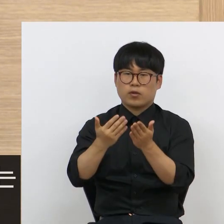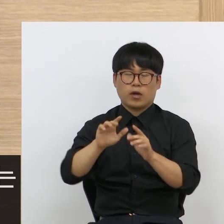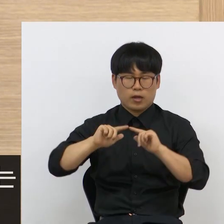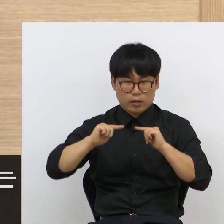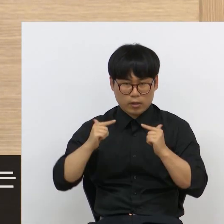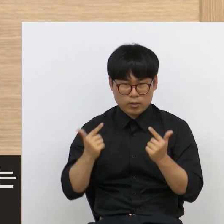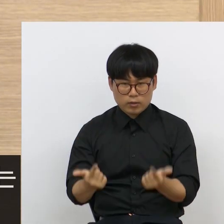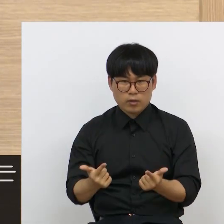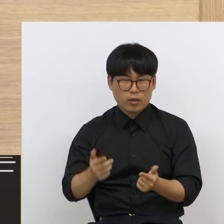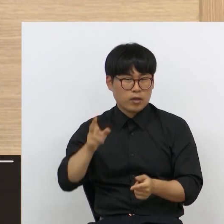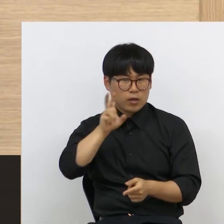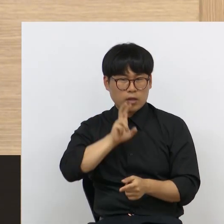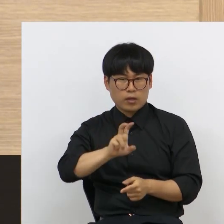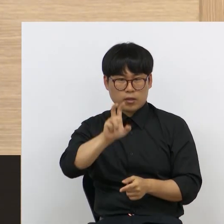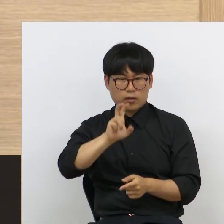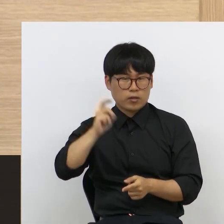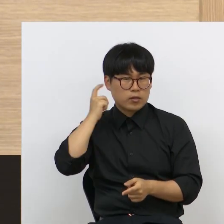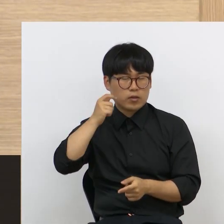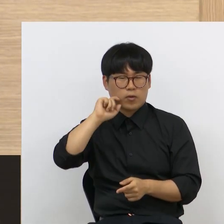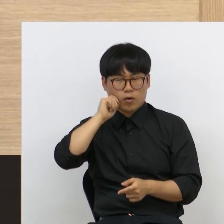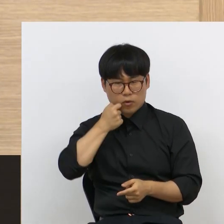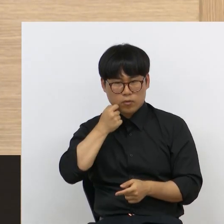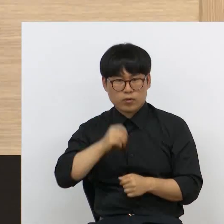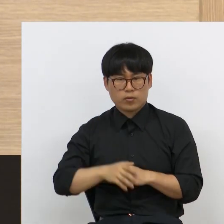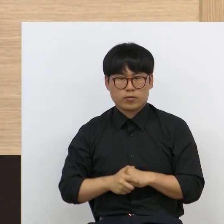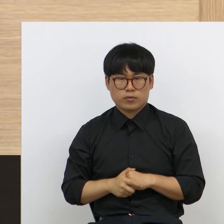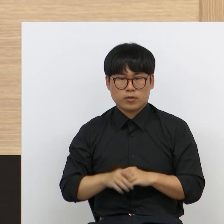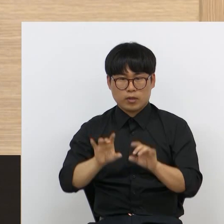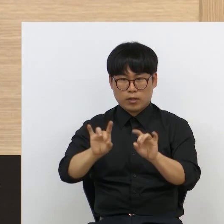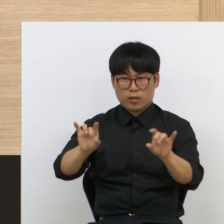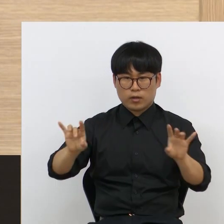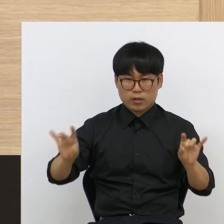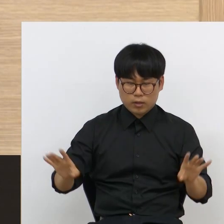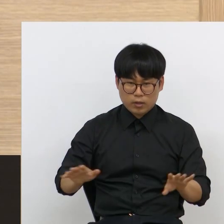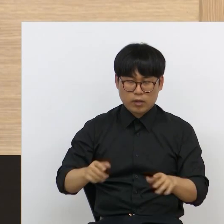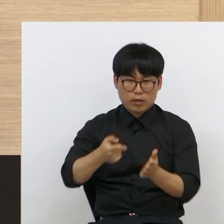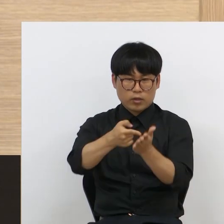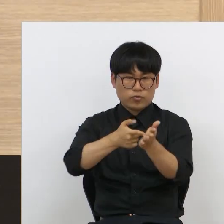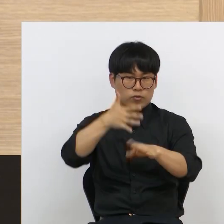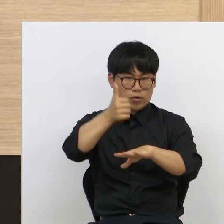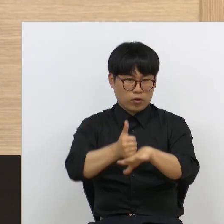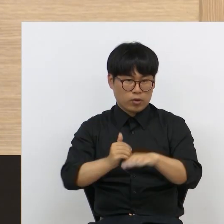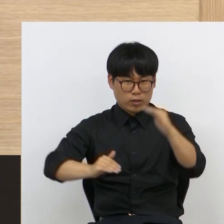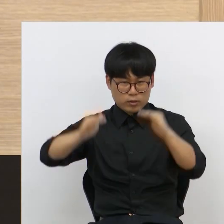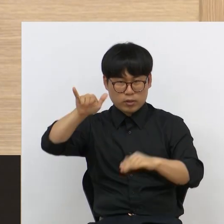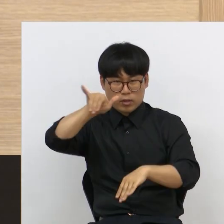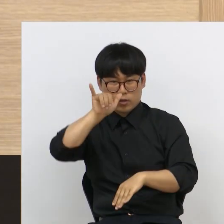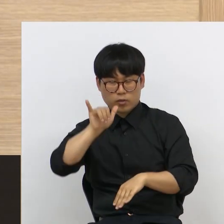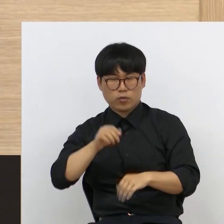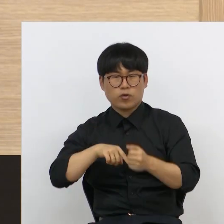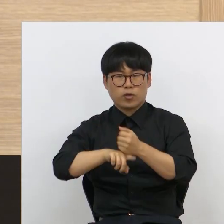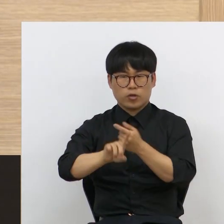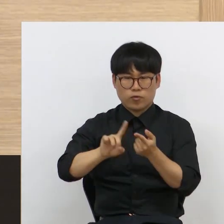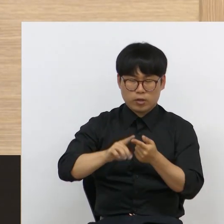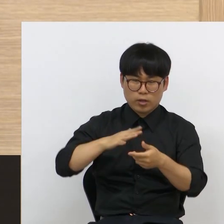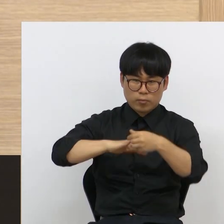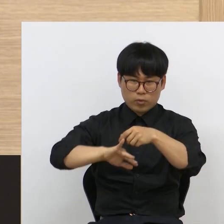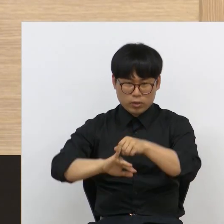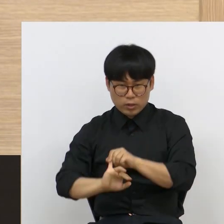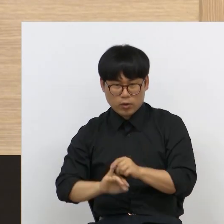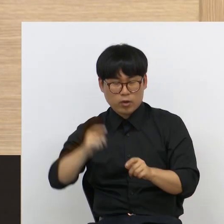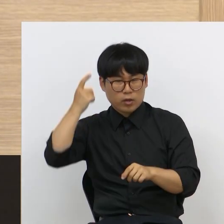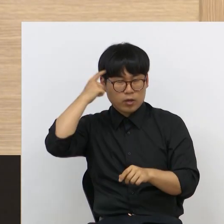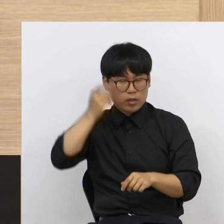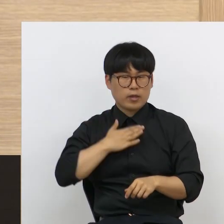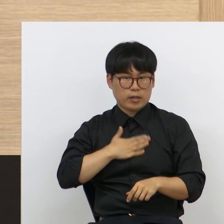음악 듣기에는 상당히 어렵습니다. 그래서 각 환자마다 수술 결과가 차이가 보이고 그 이유에 대한 아까 기형이라든지 인지라든지 몇